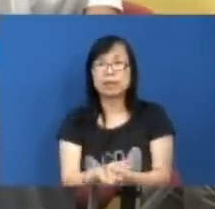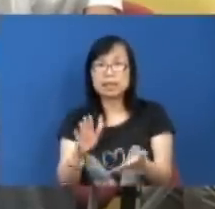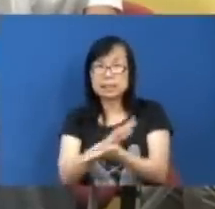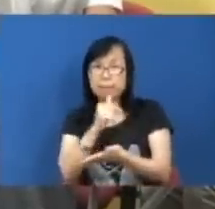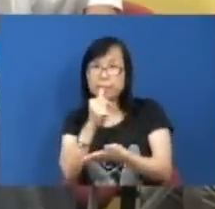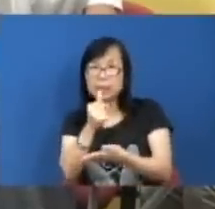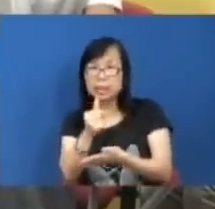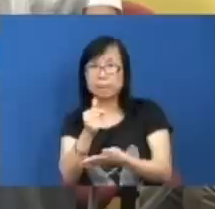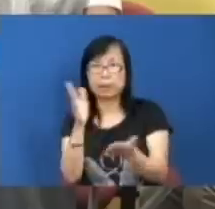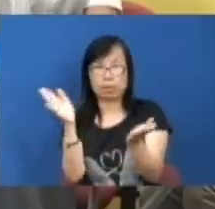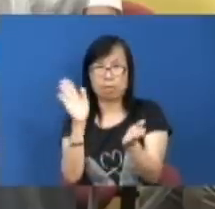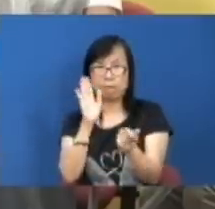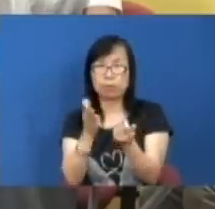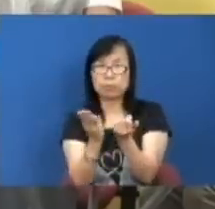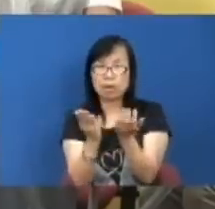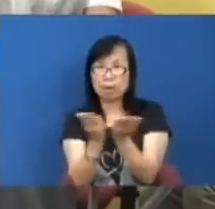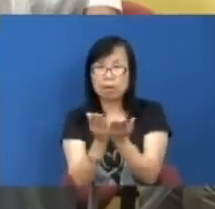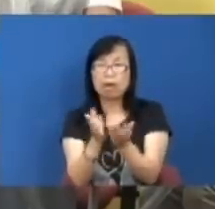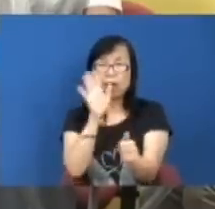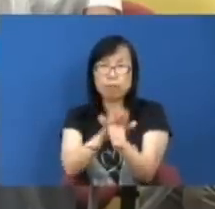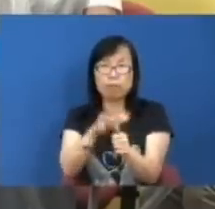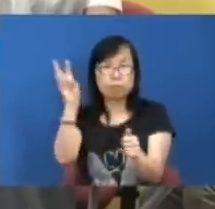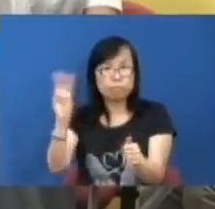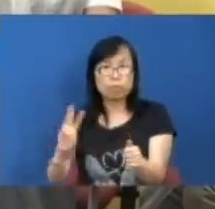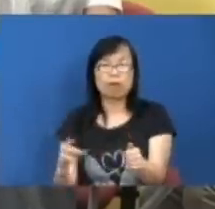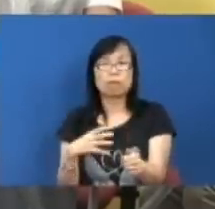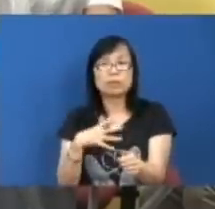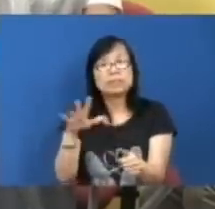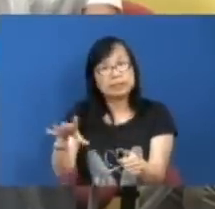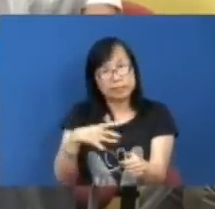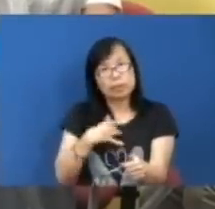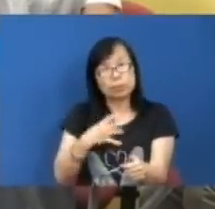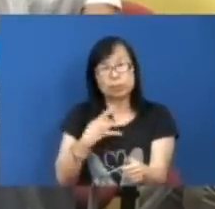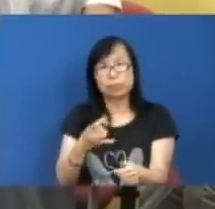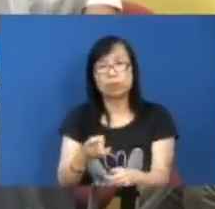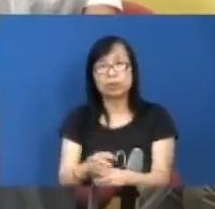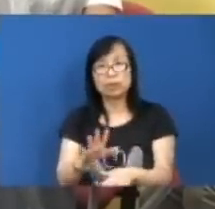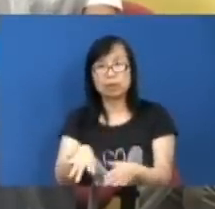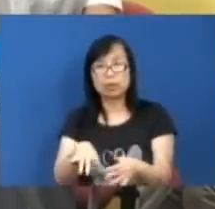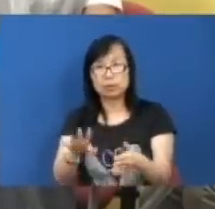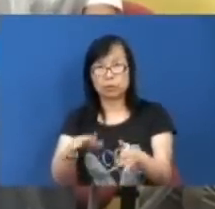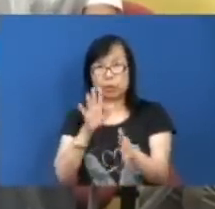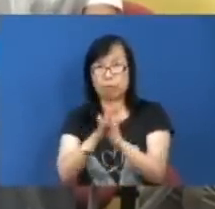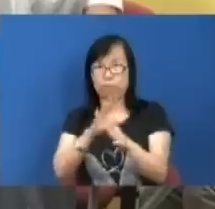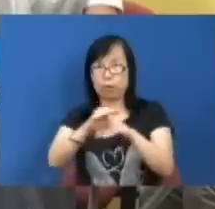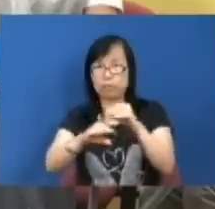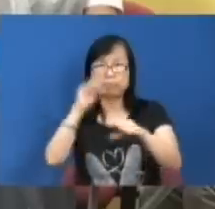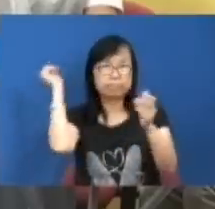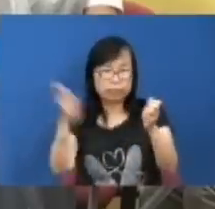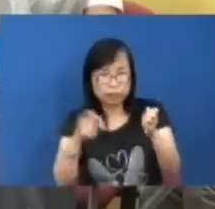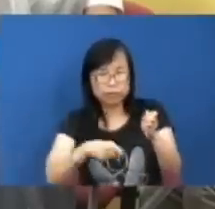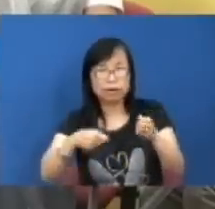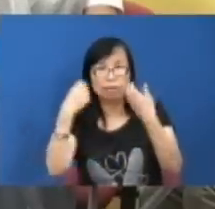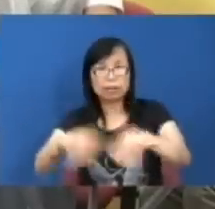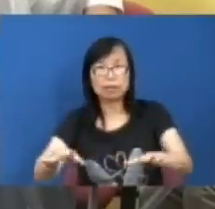嘅保證的防水漆咧，可能比較就有效啲咯。因為諗下，如果真係一定要將啲外牆紙皮石鑿曬佢，然